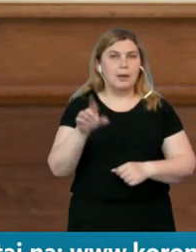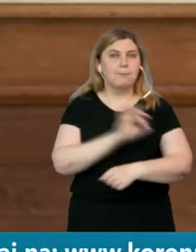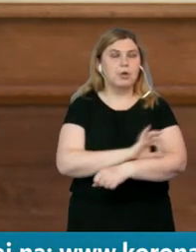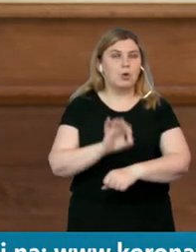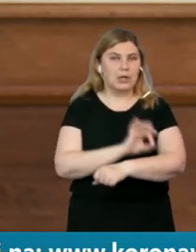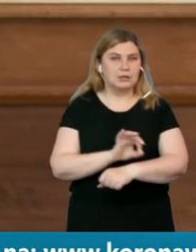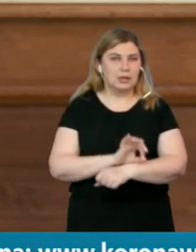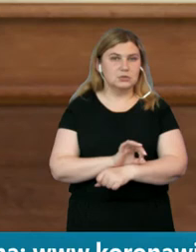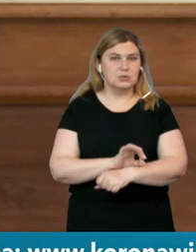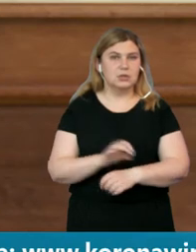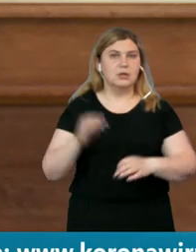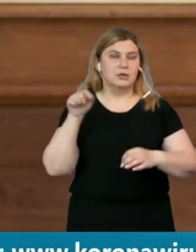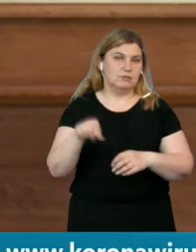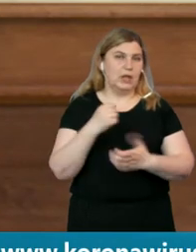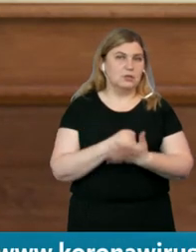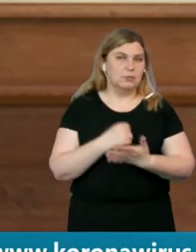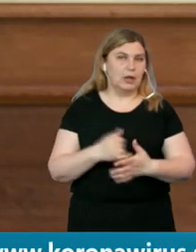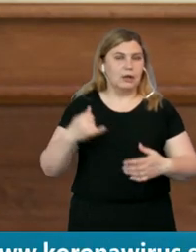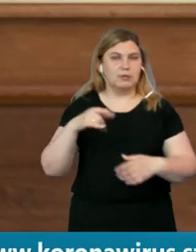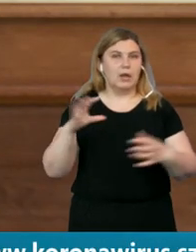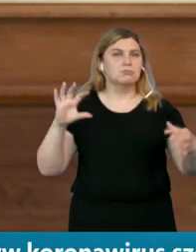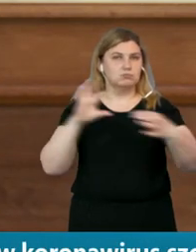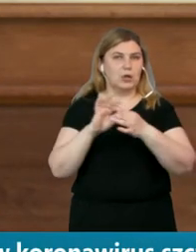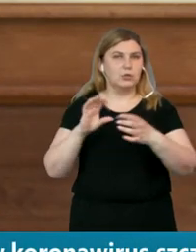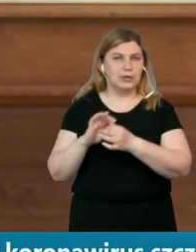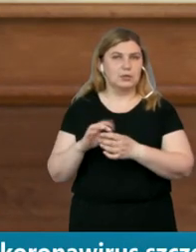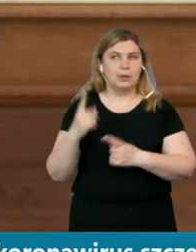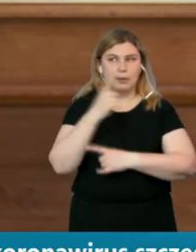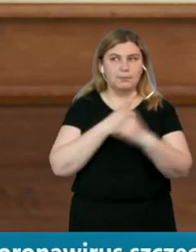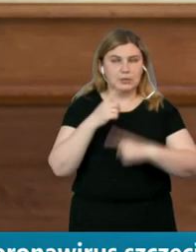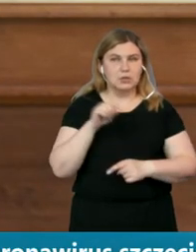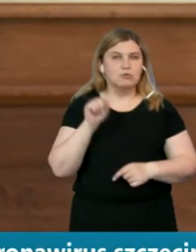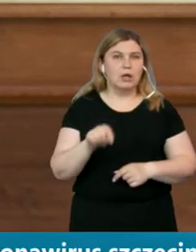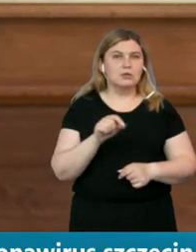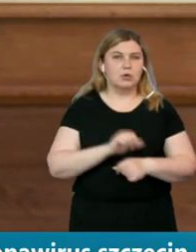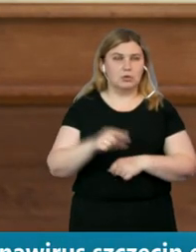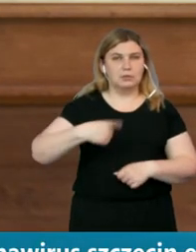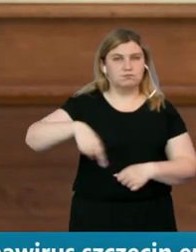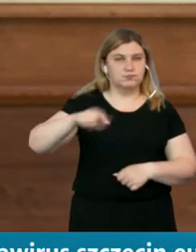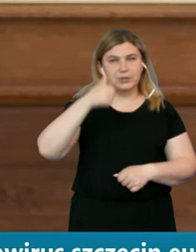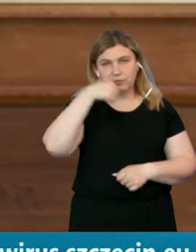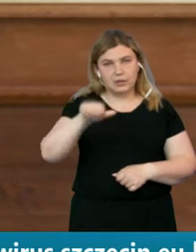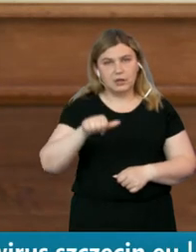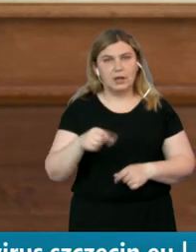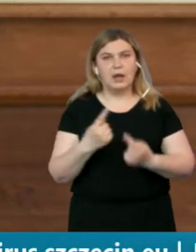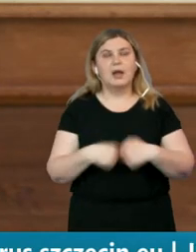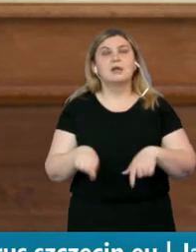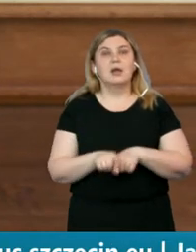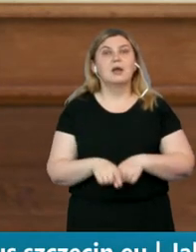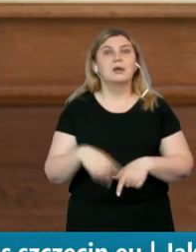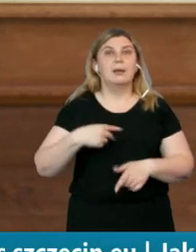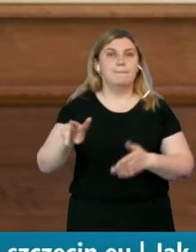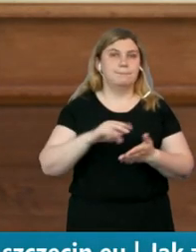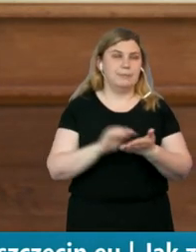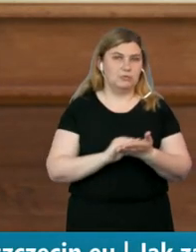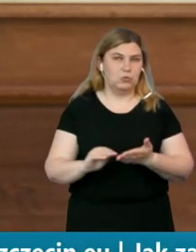nami w tej sprawie kontaktują, więc myślę, że to jest kwestia najbliższych tygodni, a realizacja w ciągu najbliższych